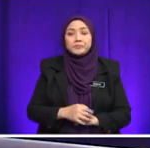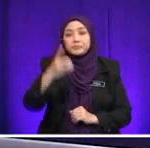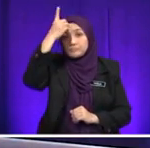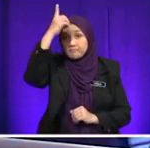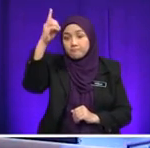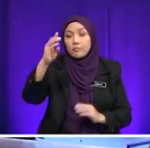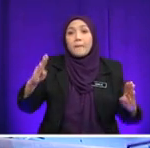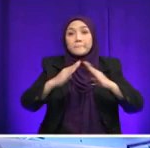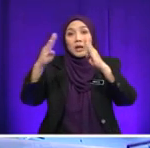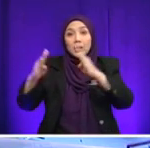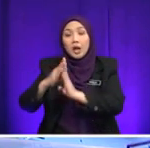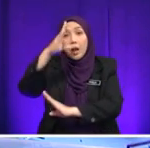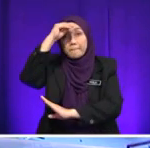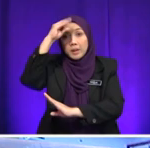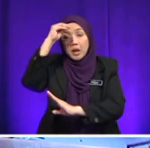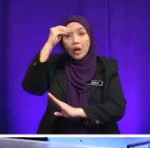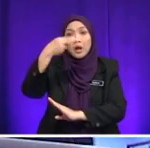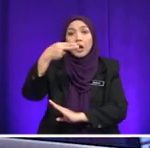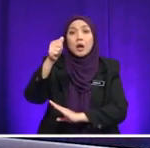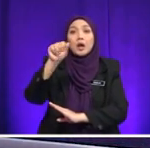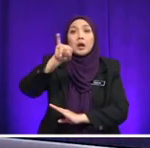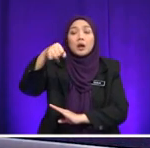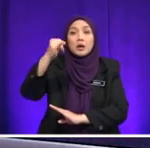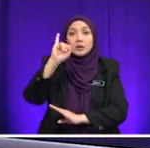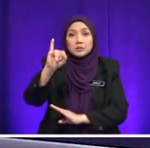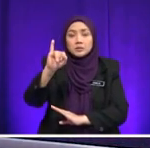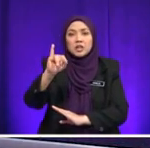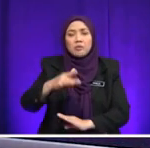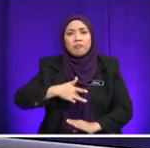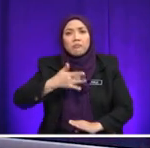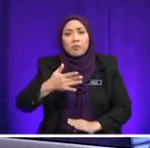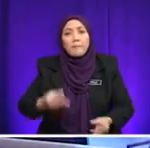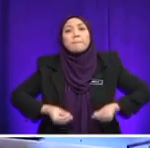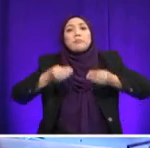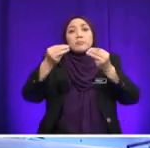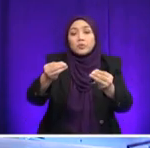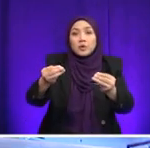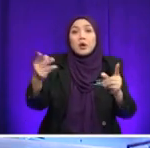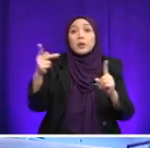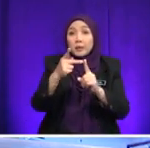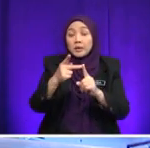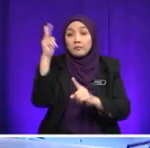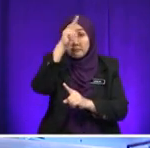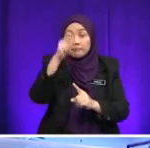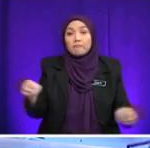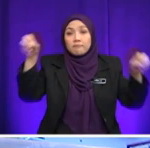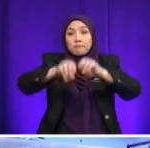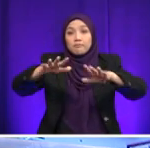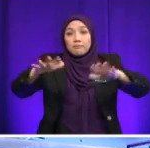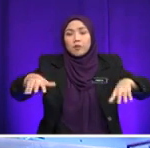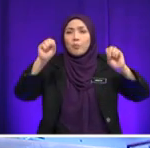Abang Haji Mustafa berpendapat bahwa penyerahan sarawa kepada British mampu memajukan